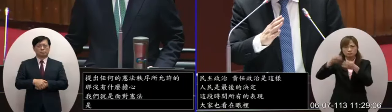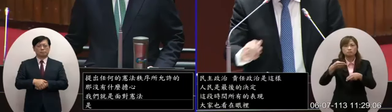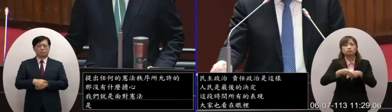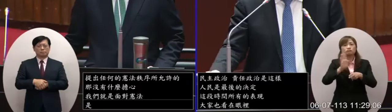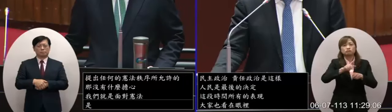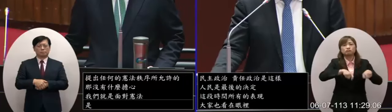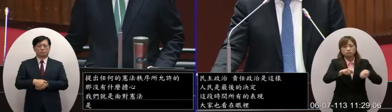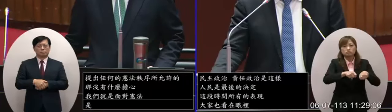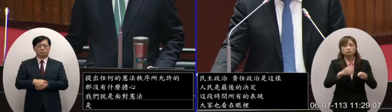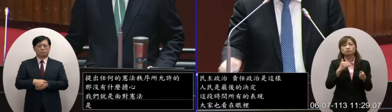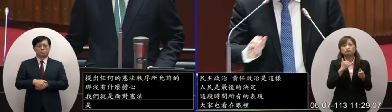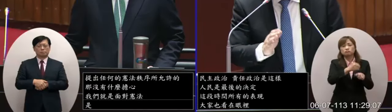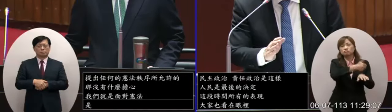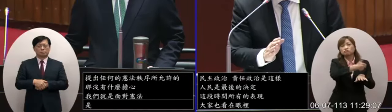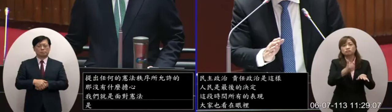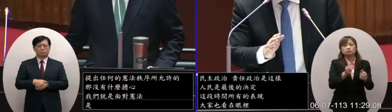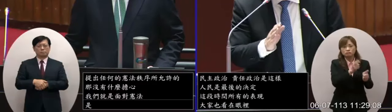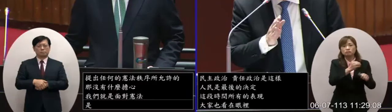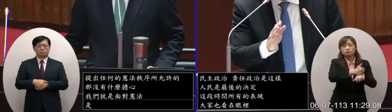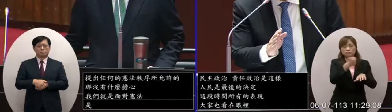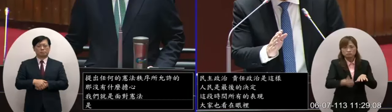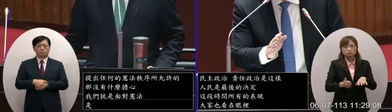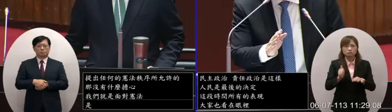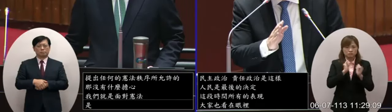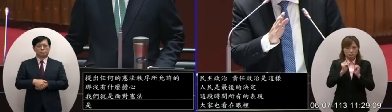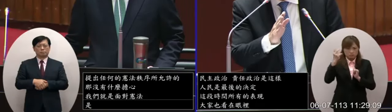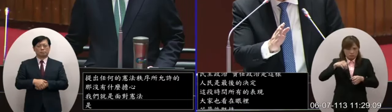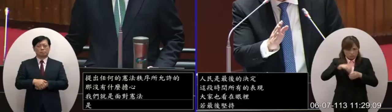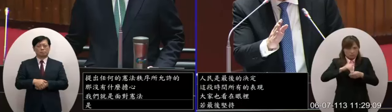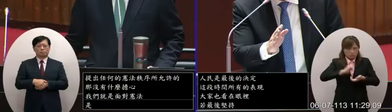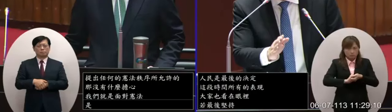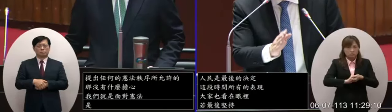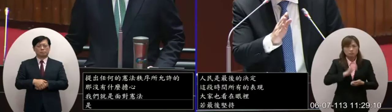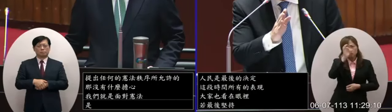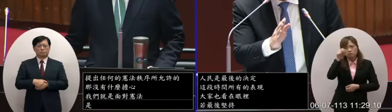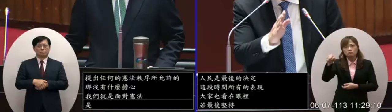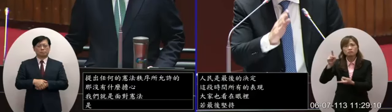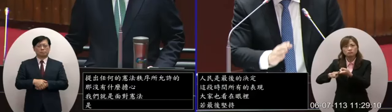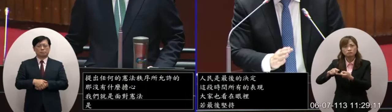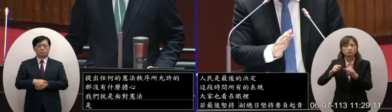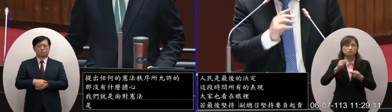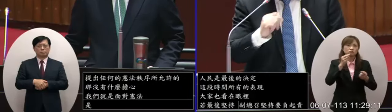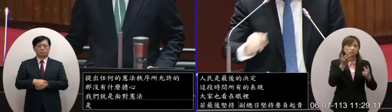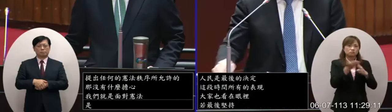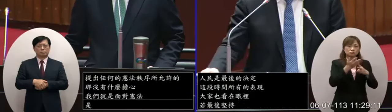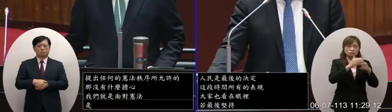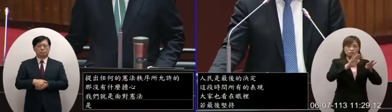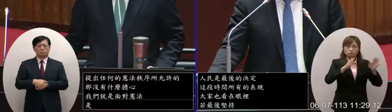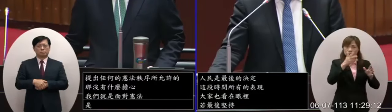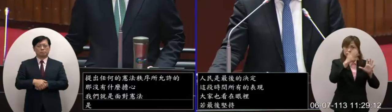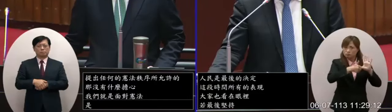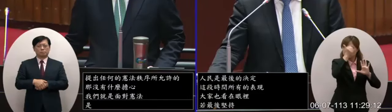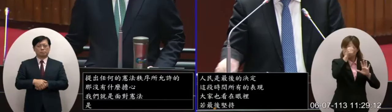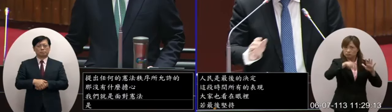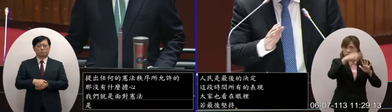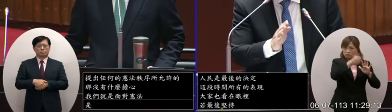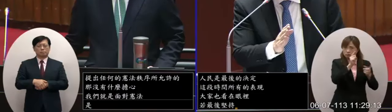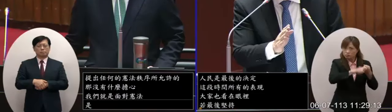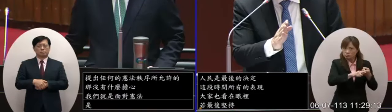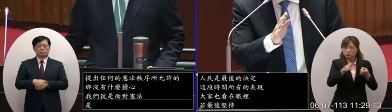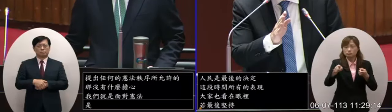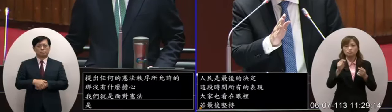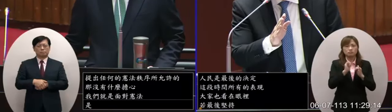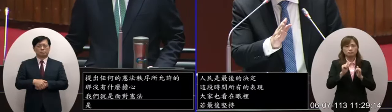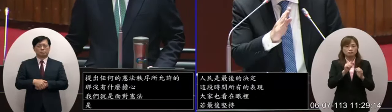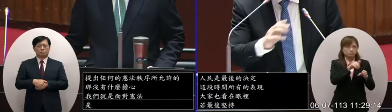由人民来做最后的决断，看是人民对这件事情认为是傅昆萁对，还是卓荣泰对，可以来做一个整体的审视，看